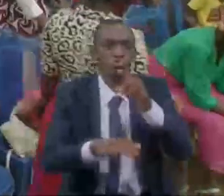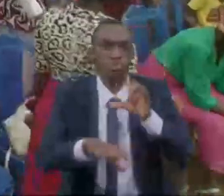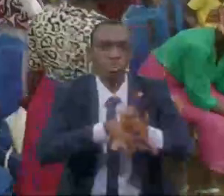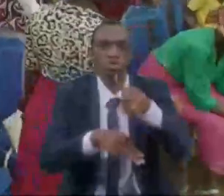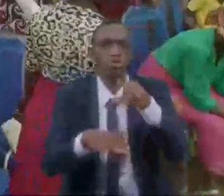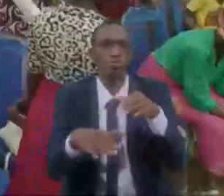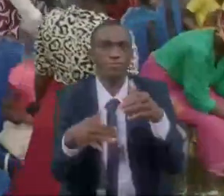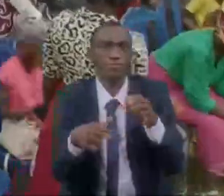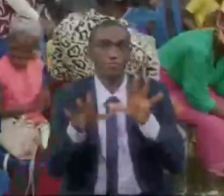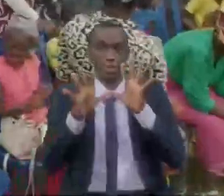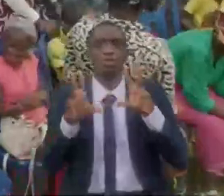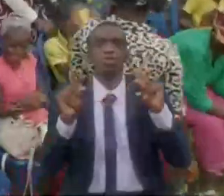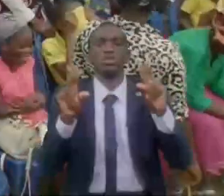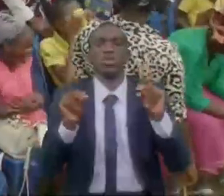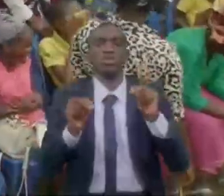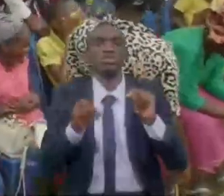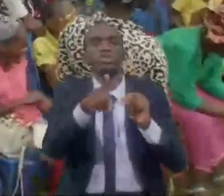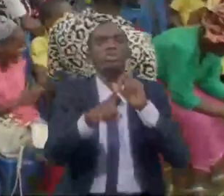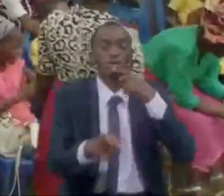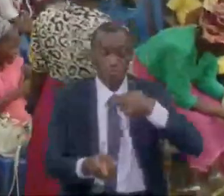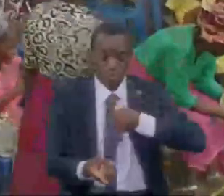Alors je tiens,